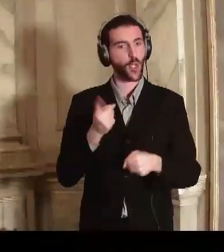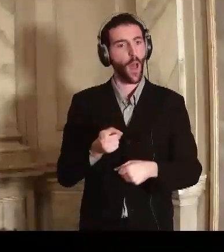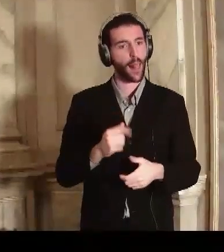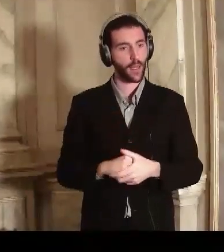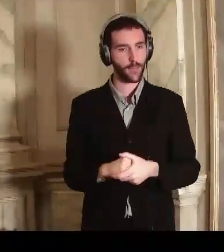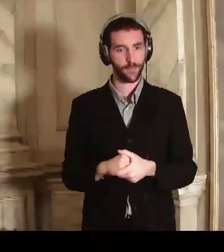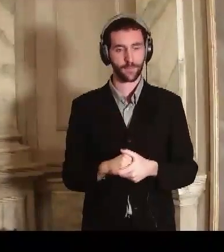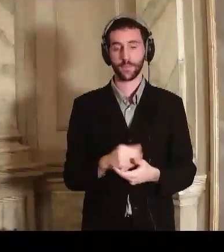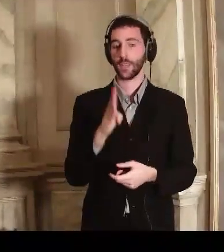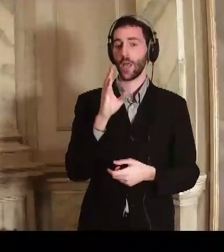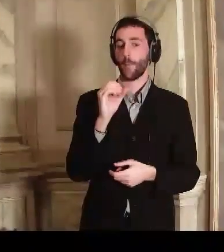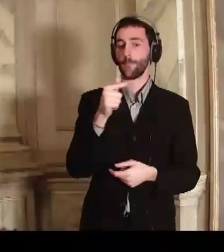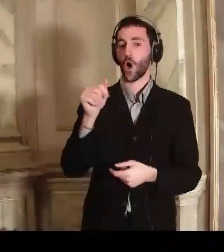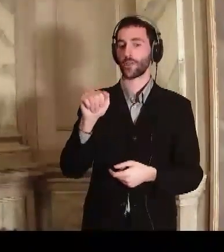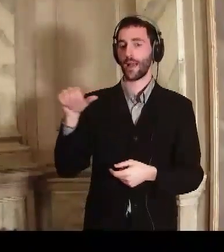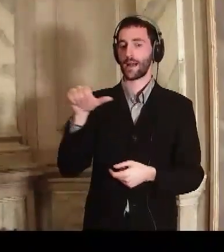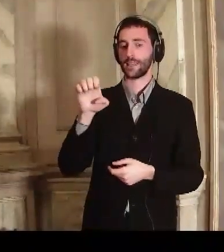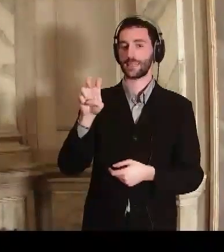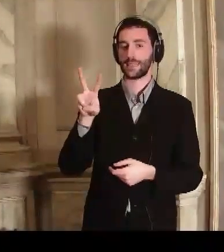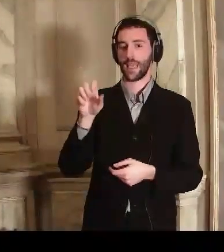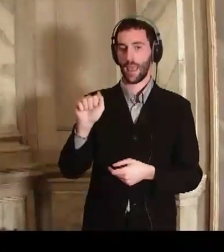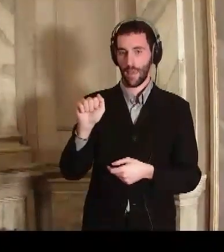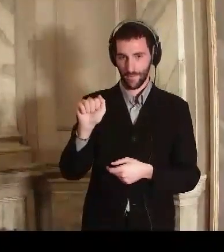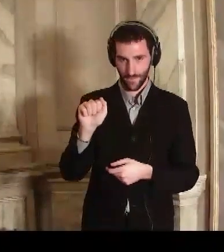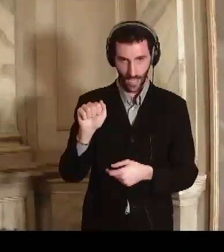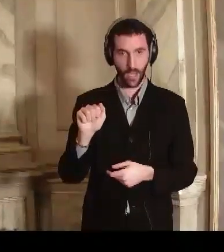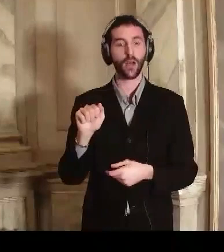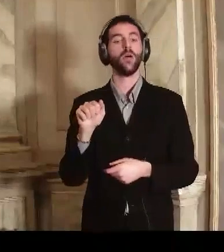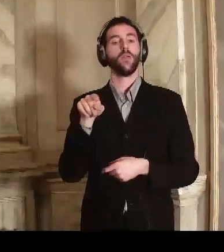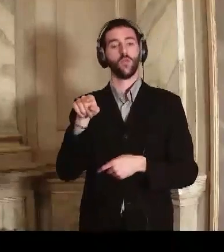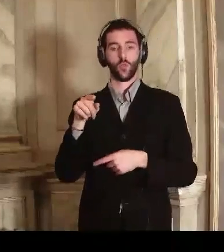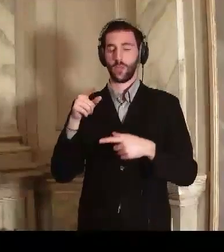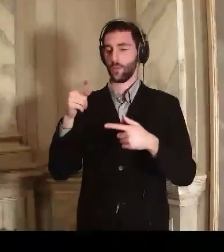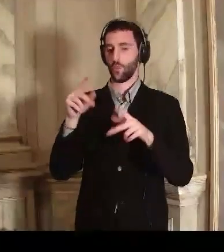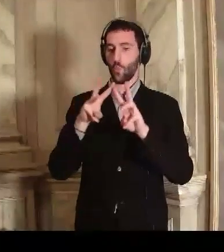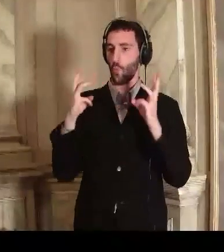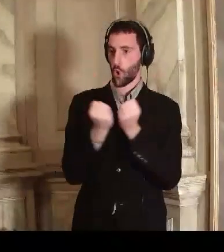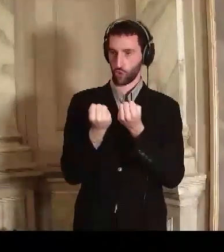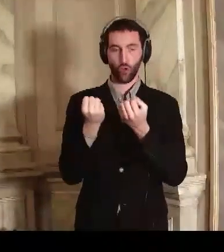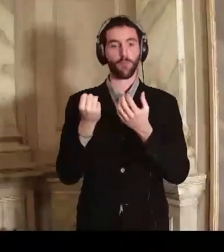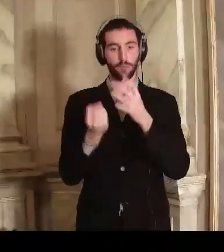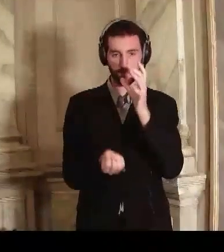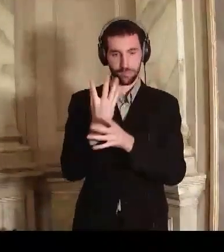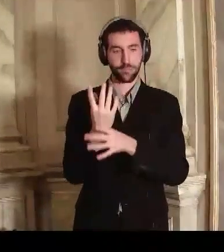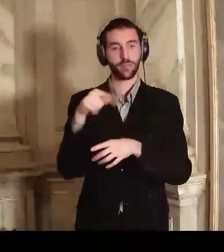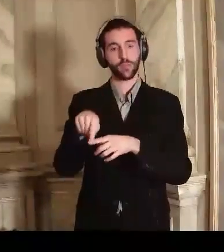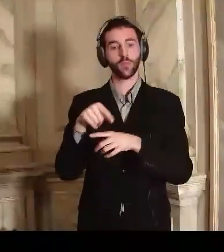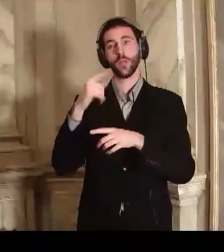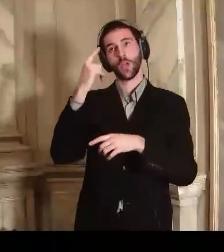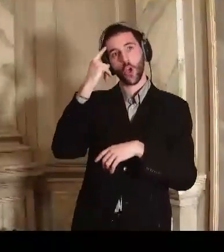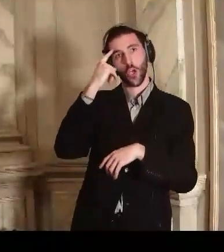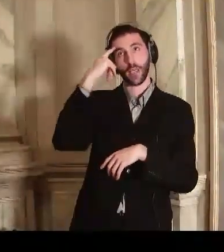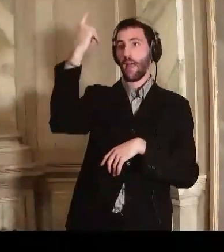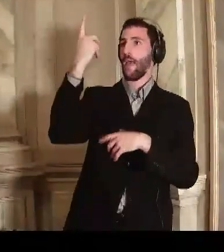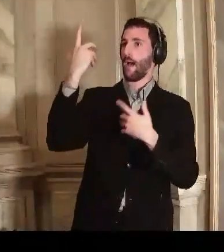Bottiseva condurrà uno speciale laboratorio partecipativo a Mestre, ispirando con la sua energia positiva e condividendo la sua visione